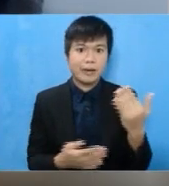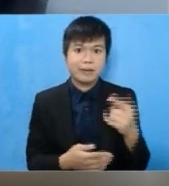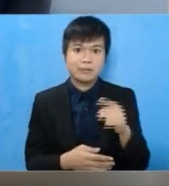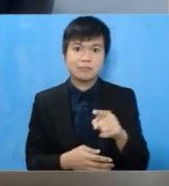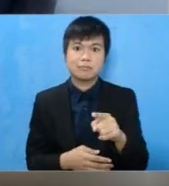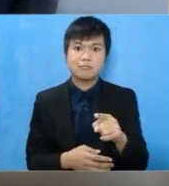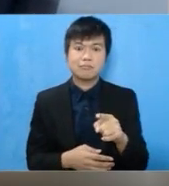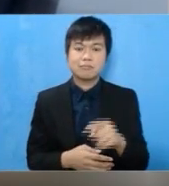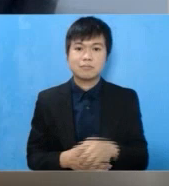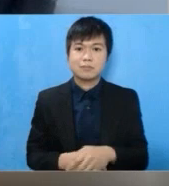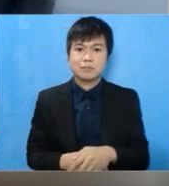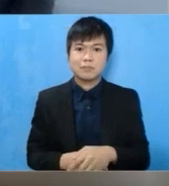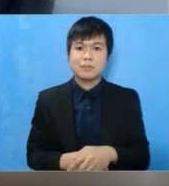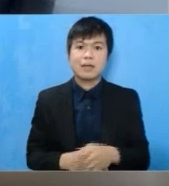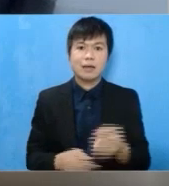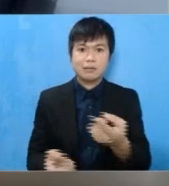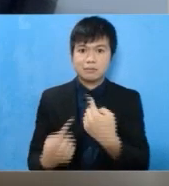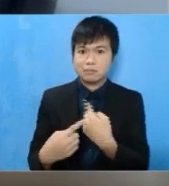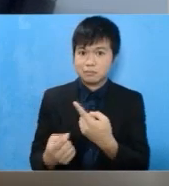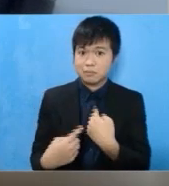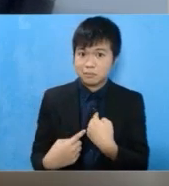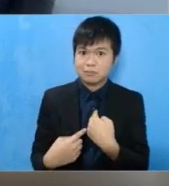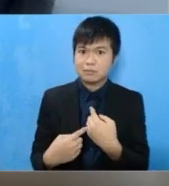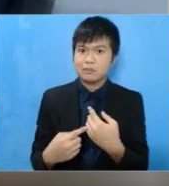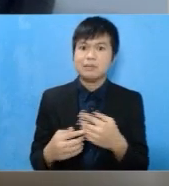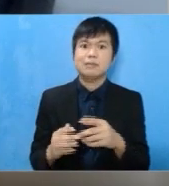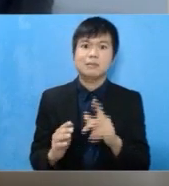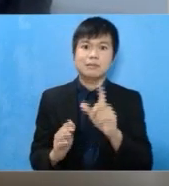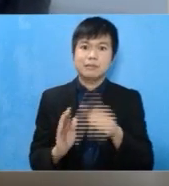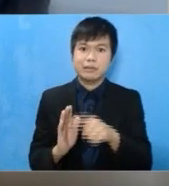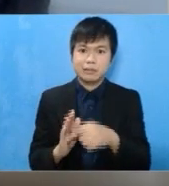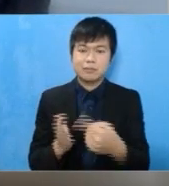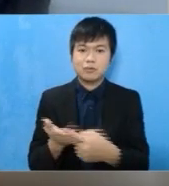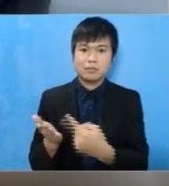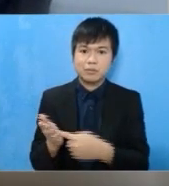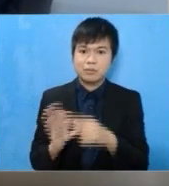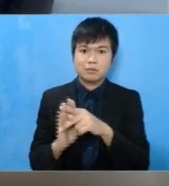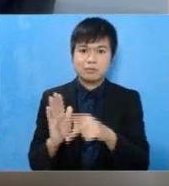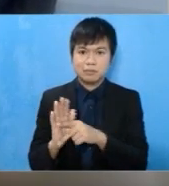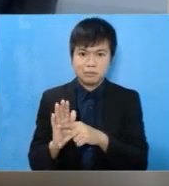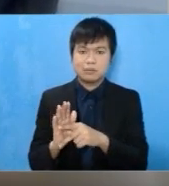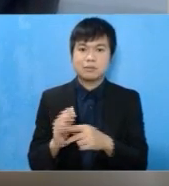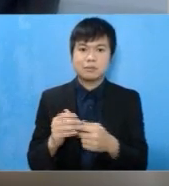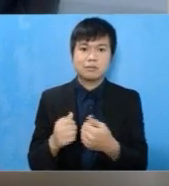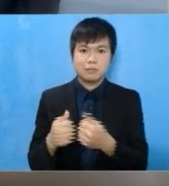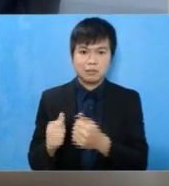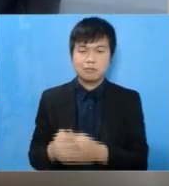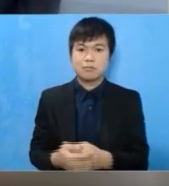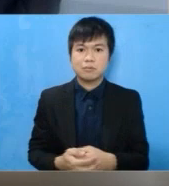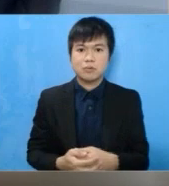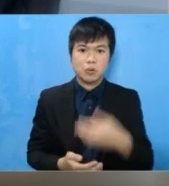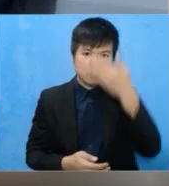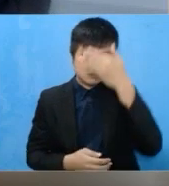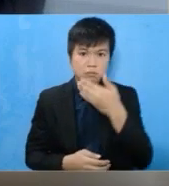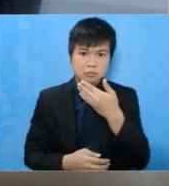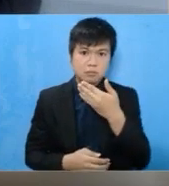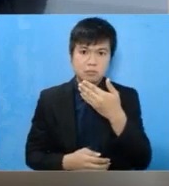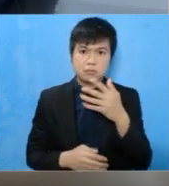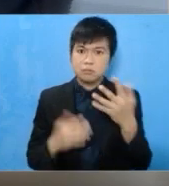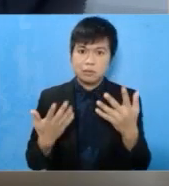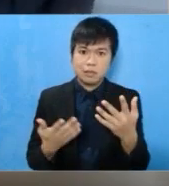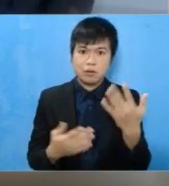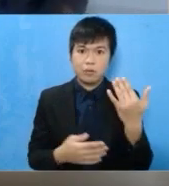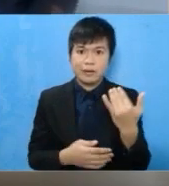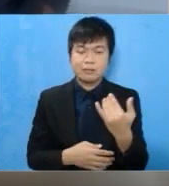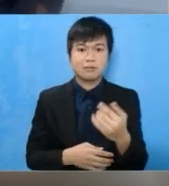yung mga patakaran ng health protocol. Bakit hindi naka-face shield yung mga tao nyo, Colonel? Sir, nasa open area po kami, sir. Well, yung